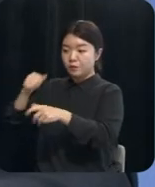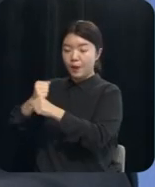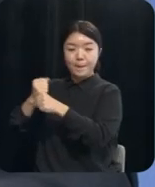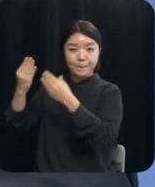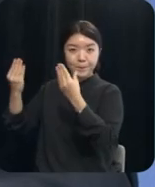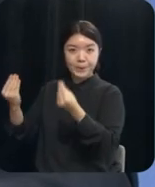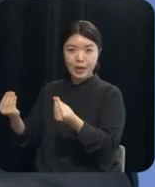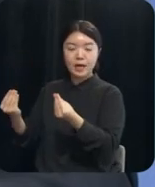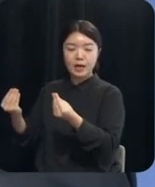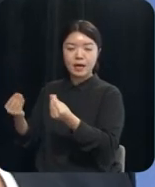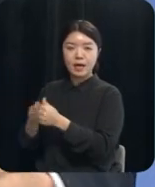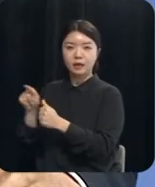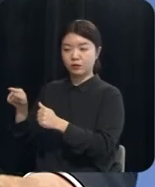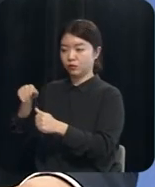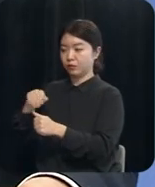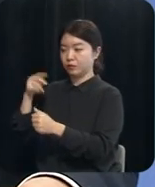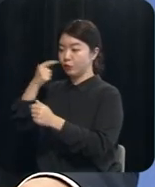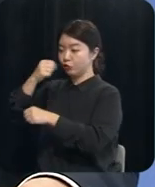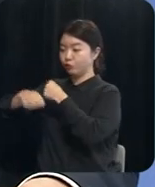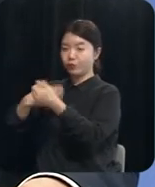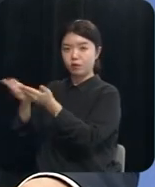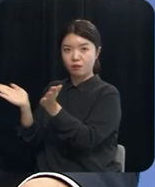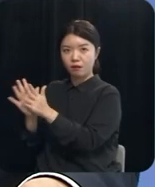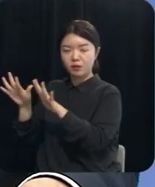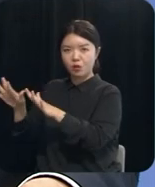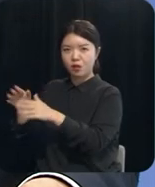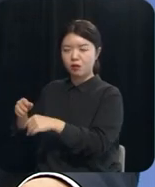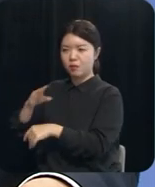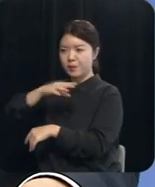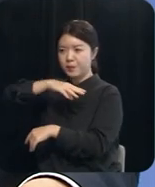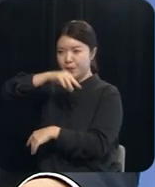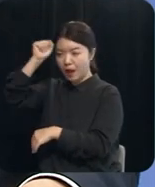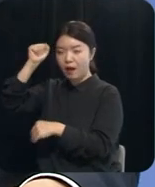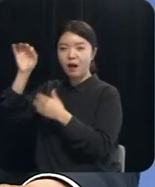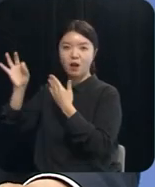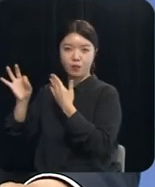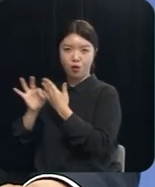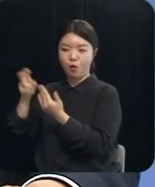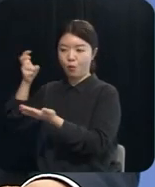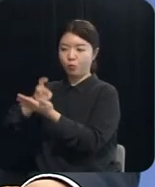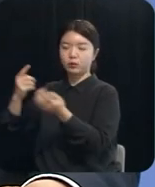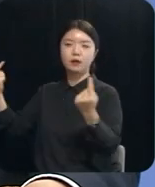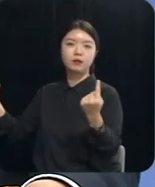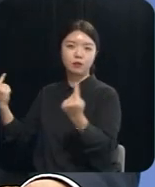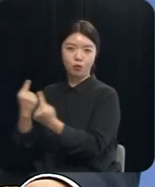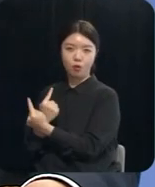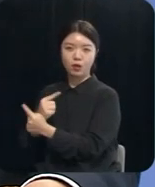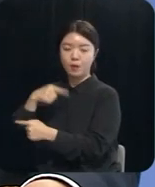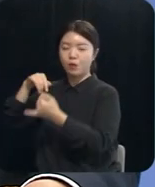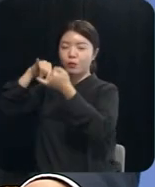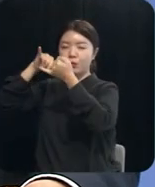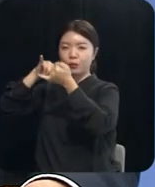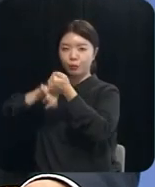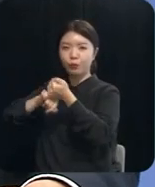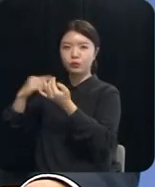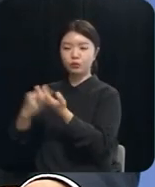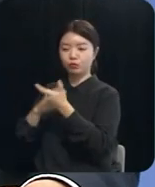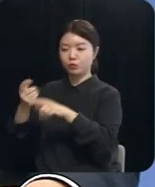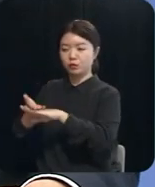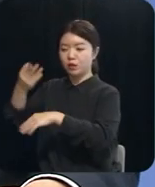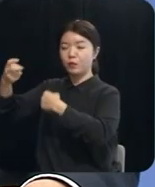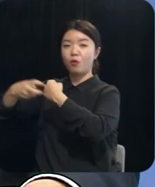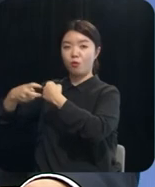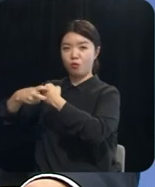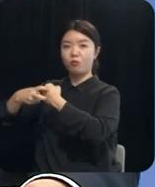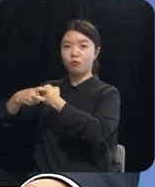놨는데요. 저희 당이 이번 총선에서 승리하면 법을 개정해서 반드시 제주의